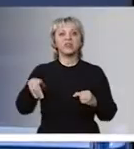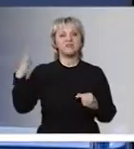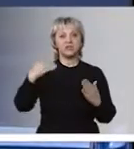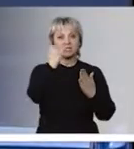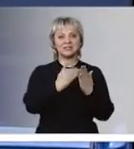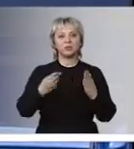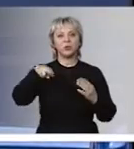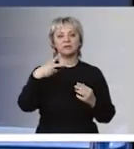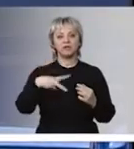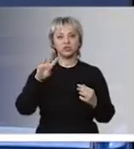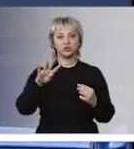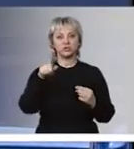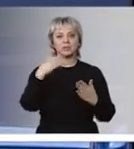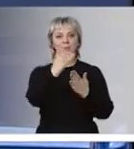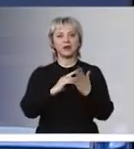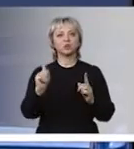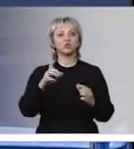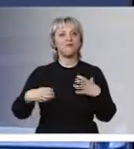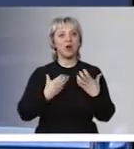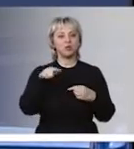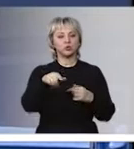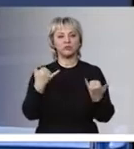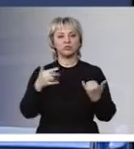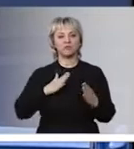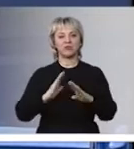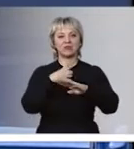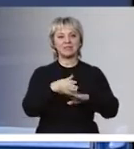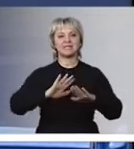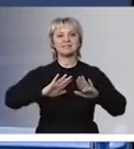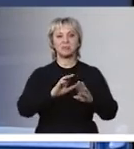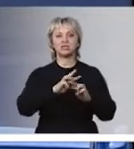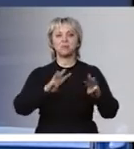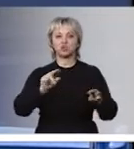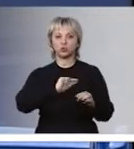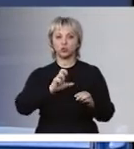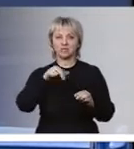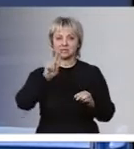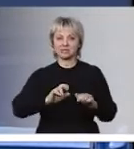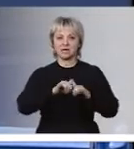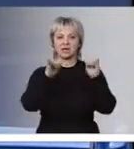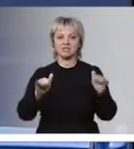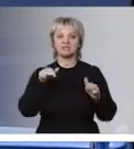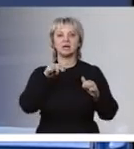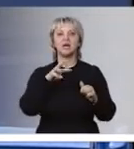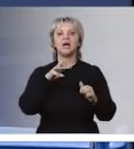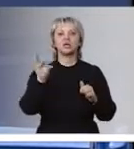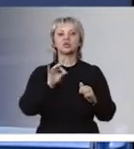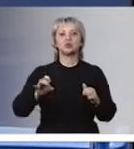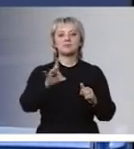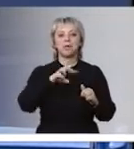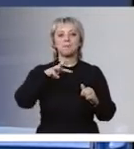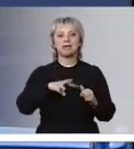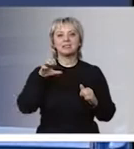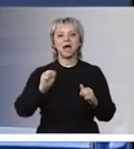Здравствуйте, в эфире телеканала «Дон-24», программа «Что волнует». И сегодня у нас в гостях заместитель министра труда и социального развития Ростовской